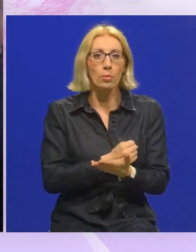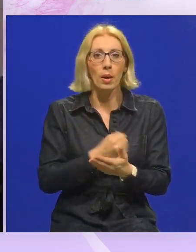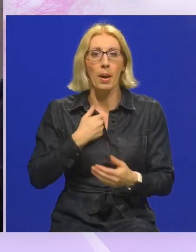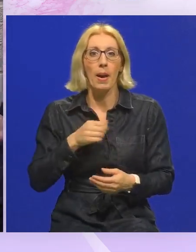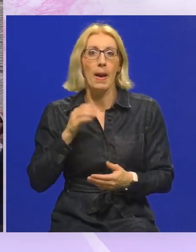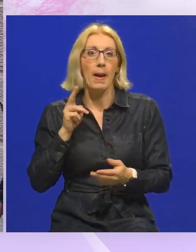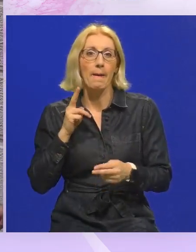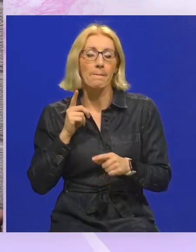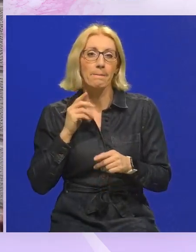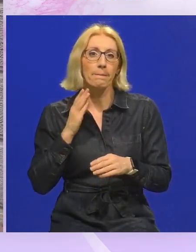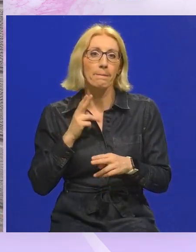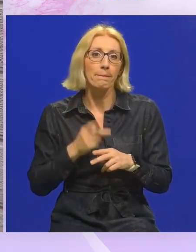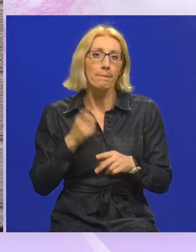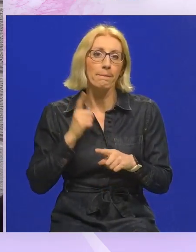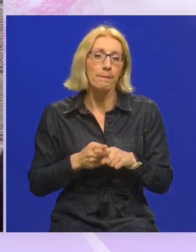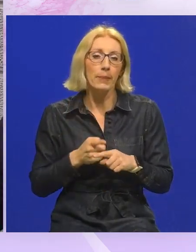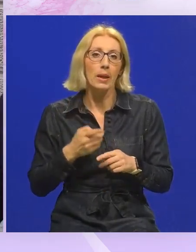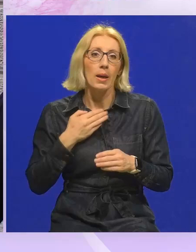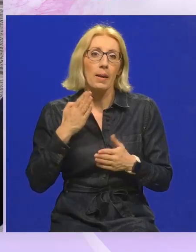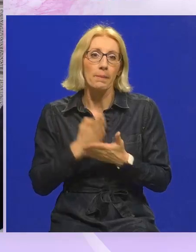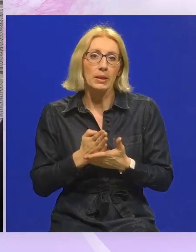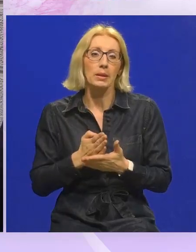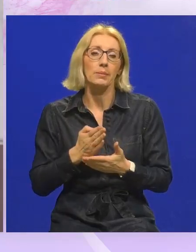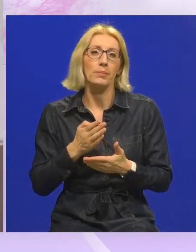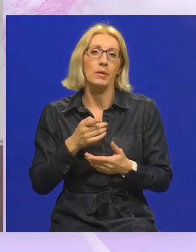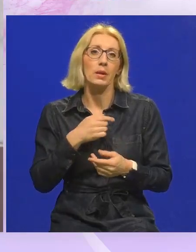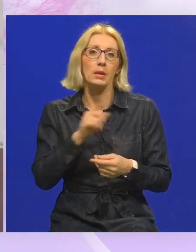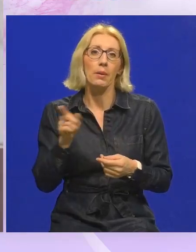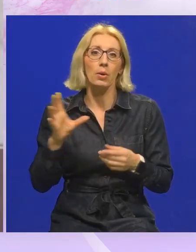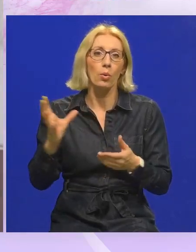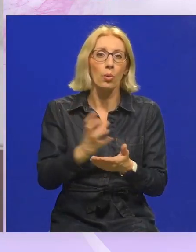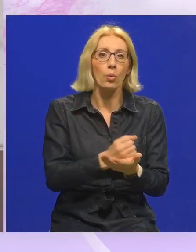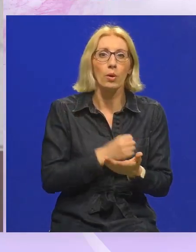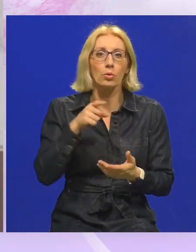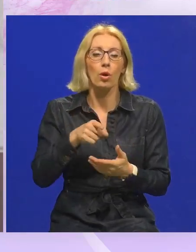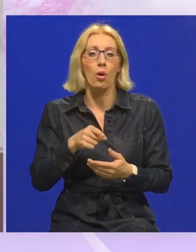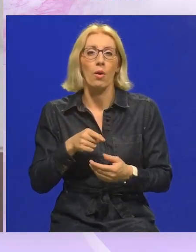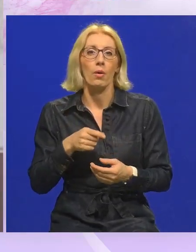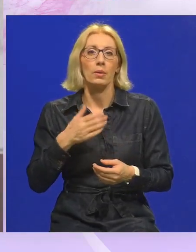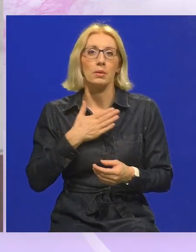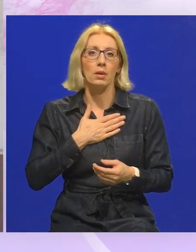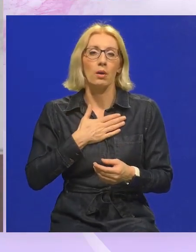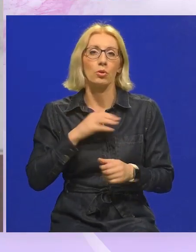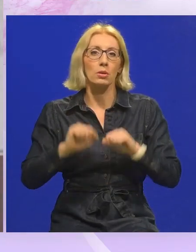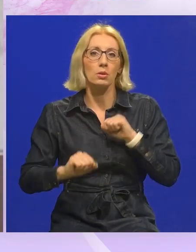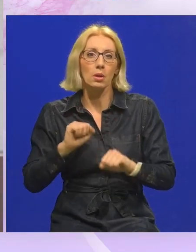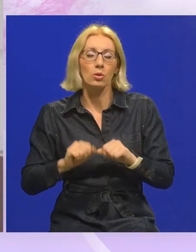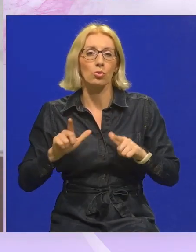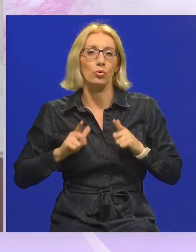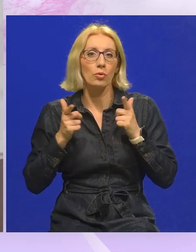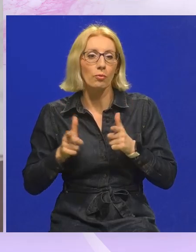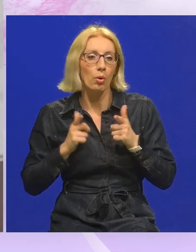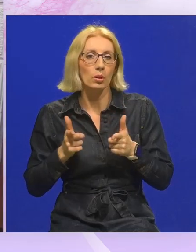biti na ovoj razini na kojoj jesmo i ne bismo uspjeli da to bude zapravo naš način